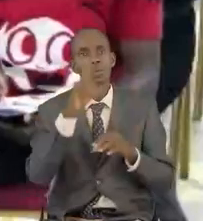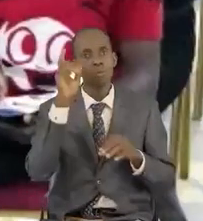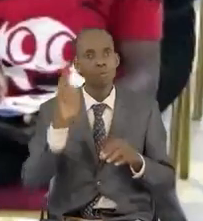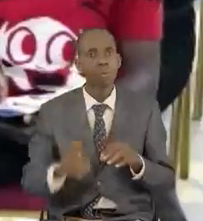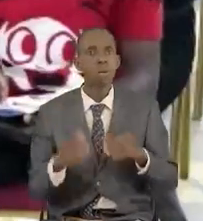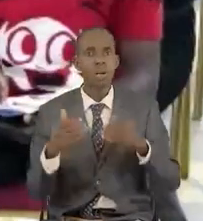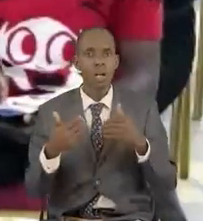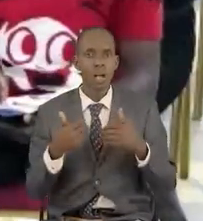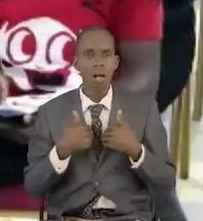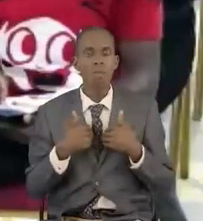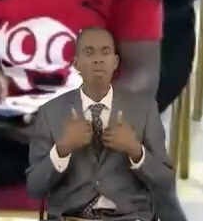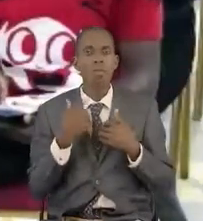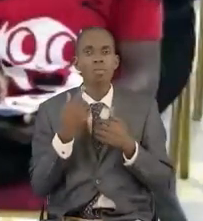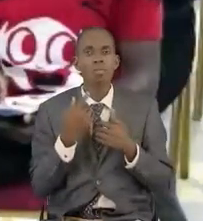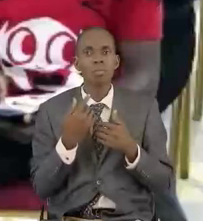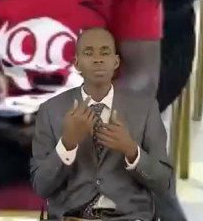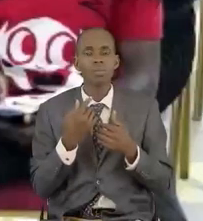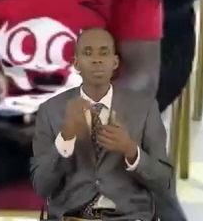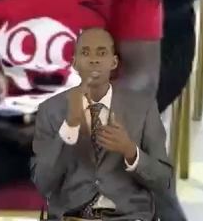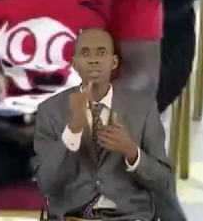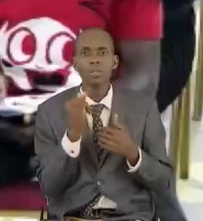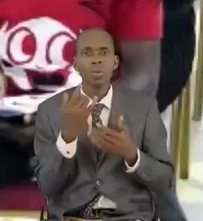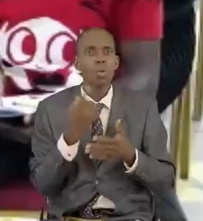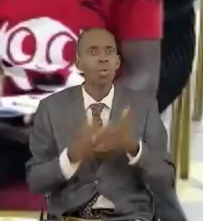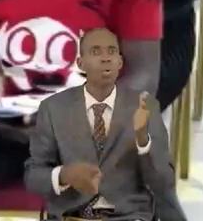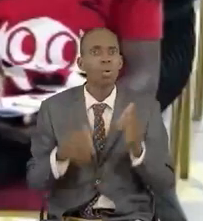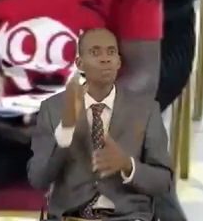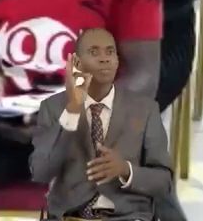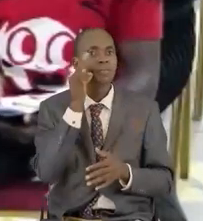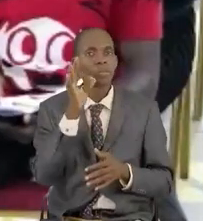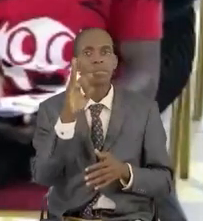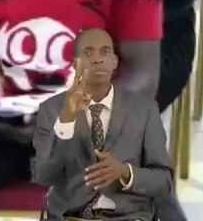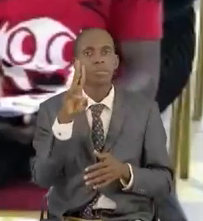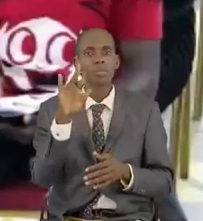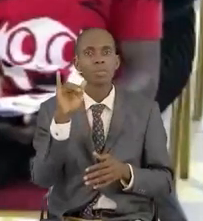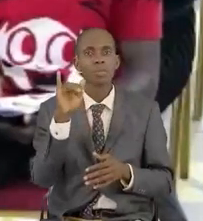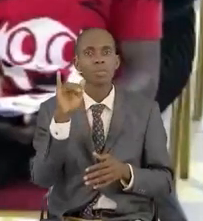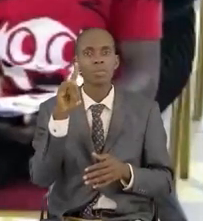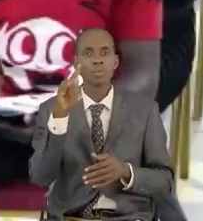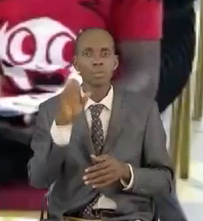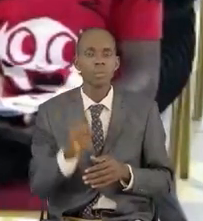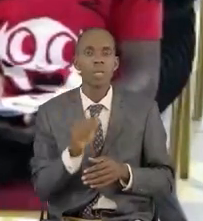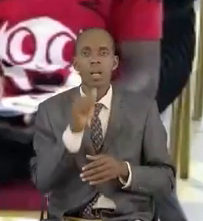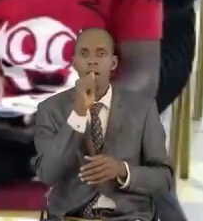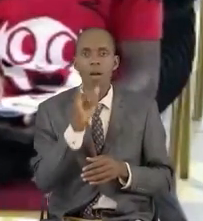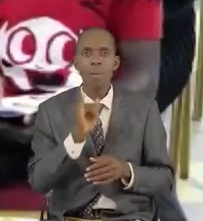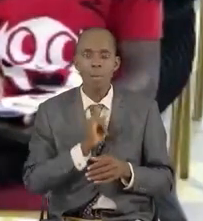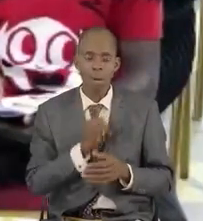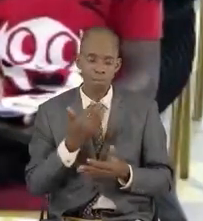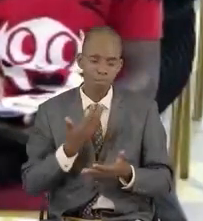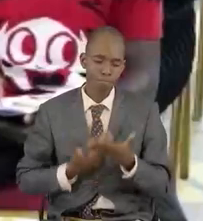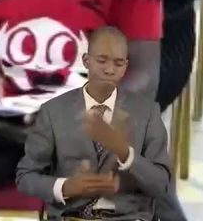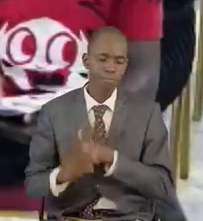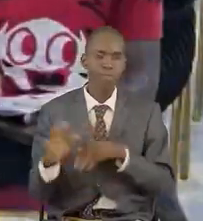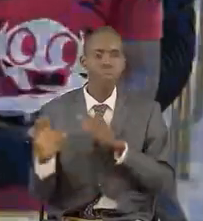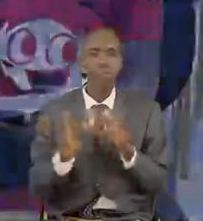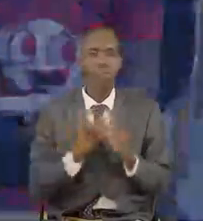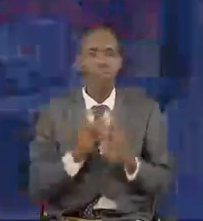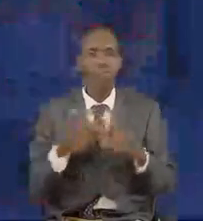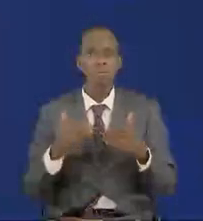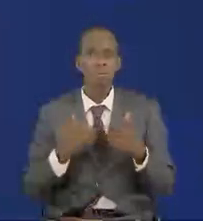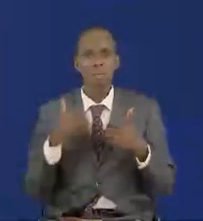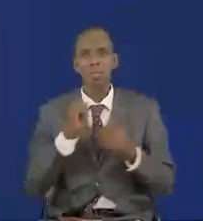tu dois avoir c'est que quel fruit quelle fille je porte est-ce que j'ai des